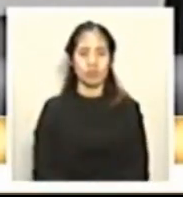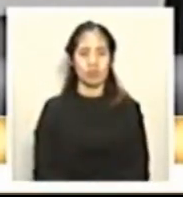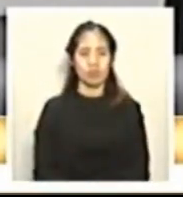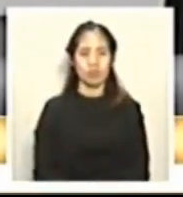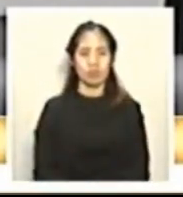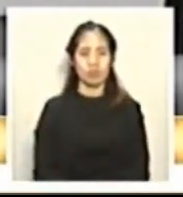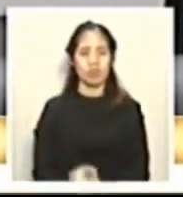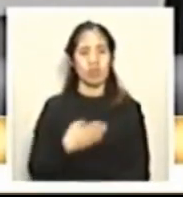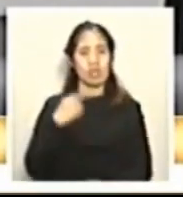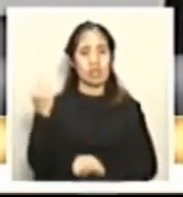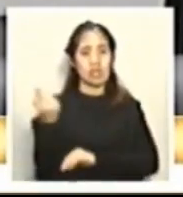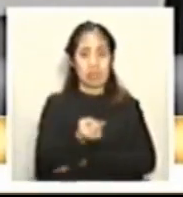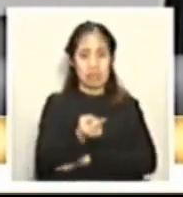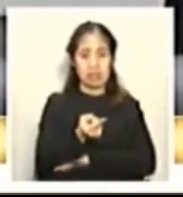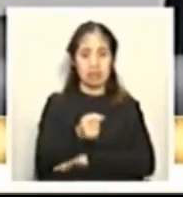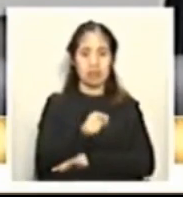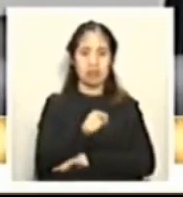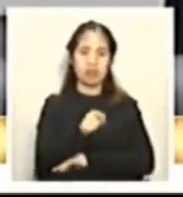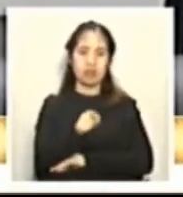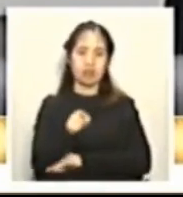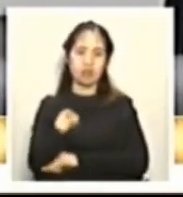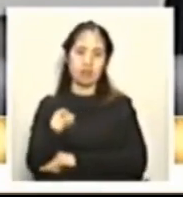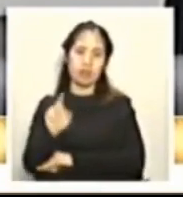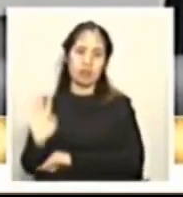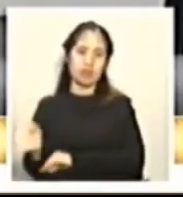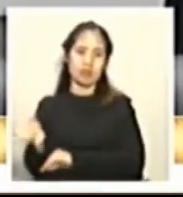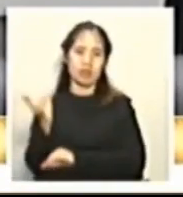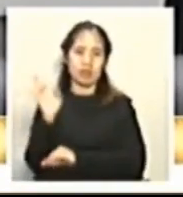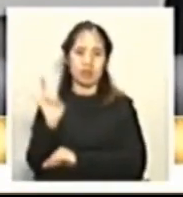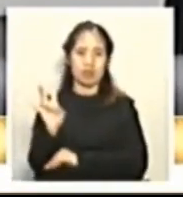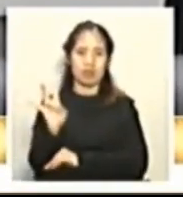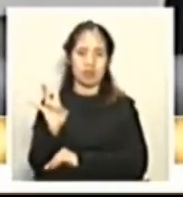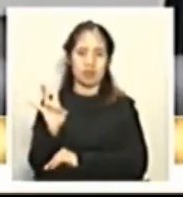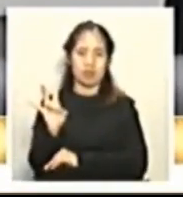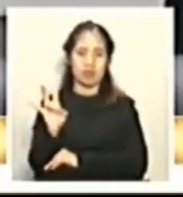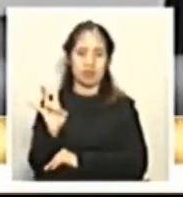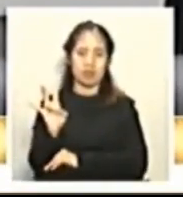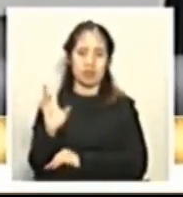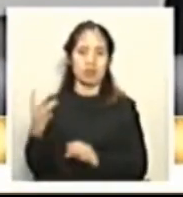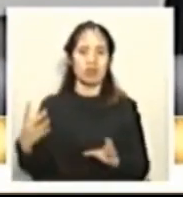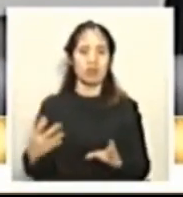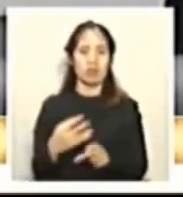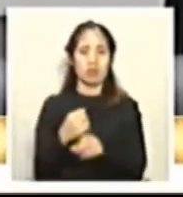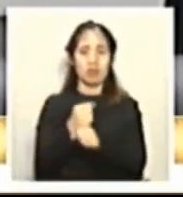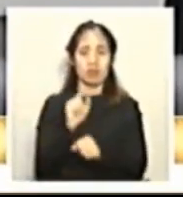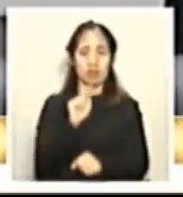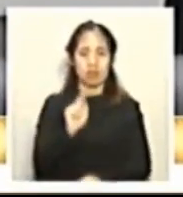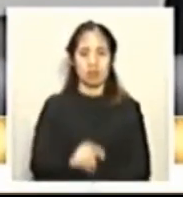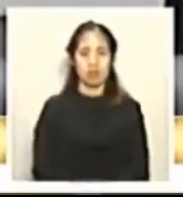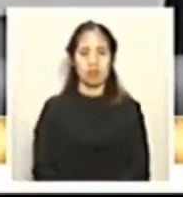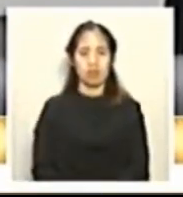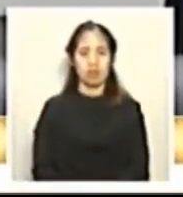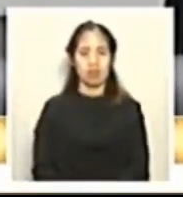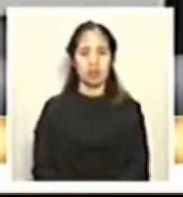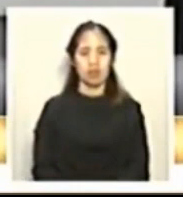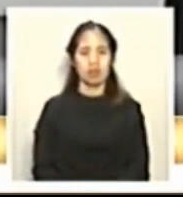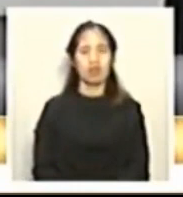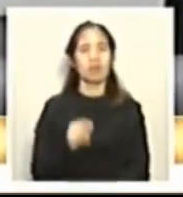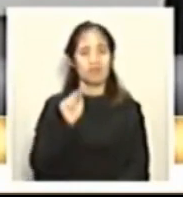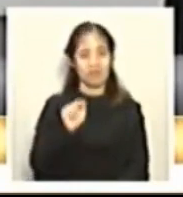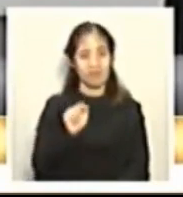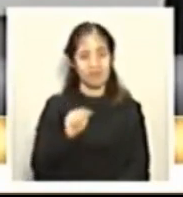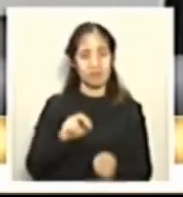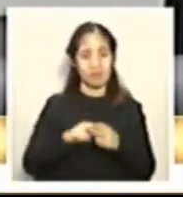ตั้งแต่ตีหนึ่งถึงประมาณ7โมงเช้าปรากฏว่าหลังจากเหตุการณ์วันนั้